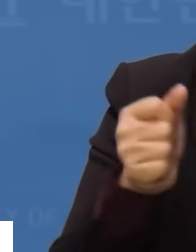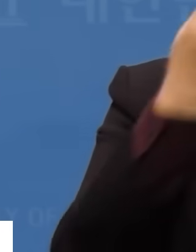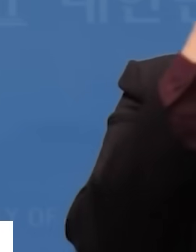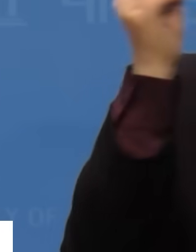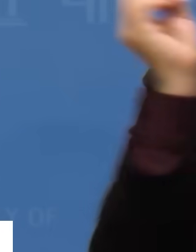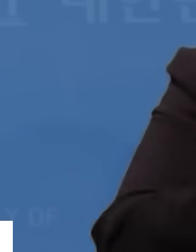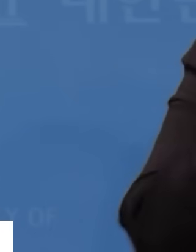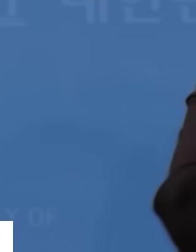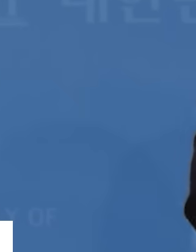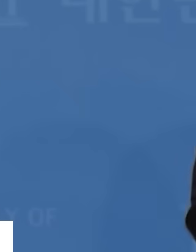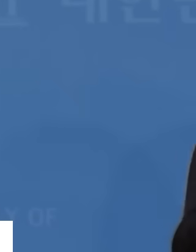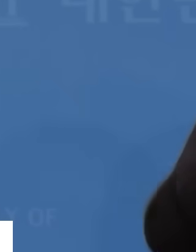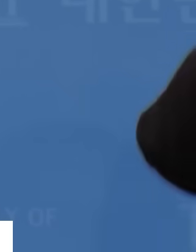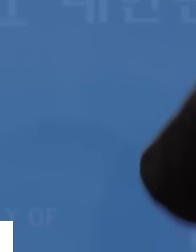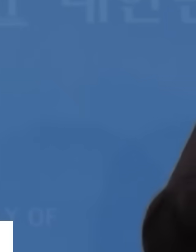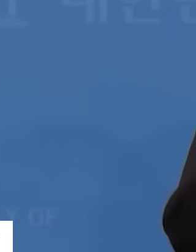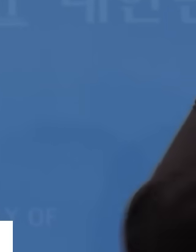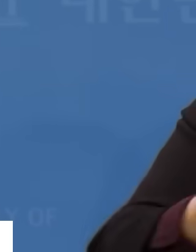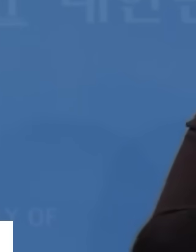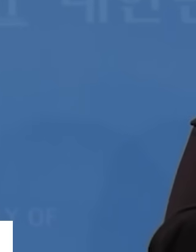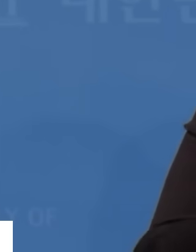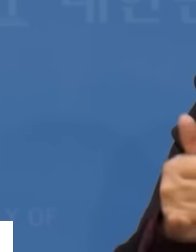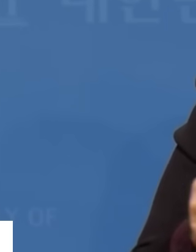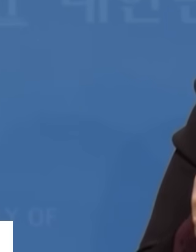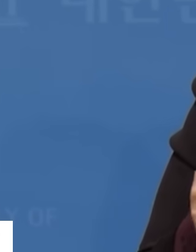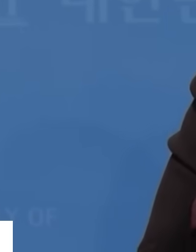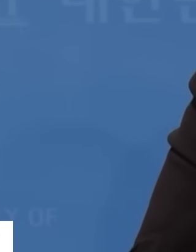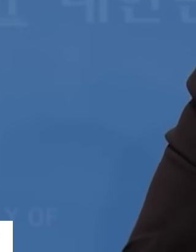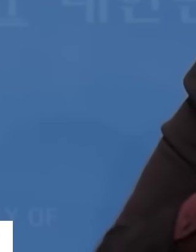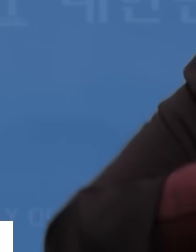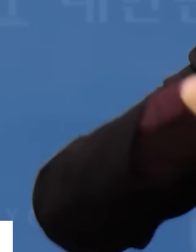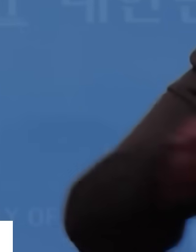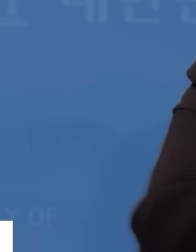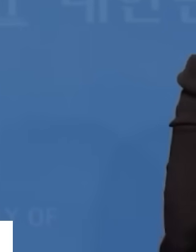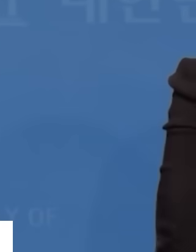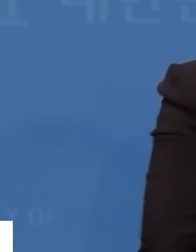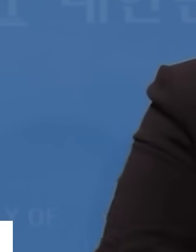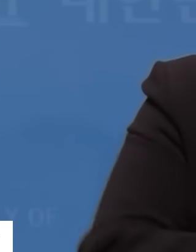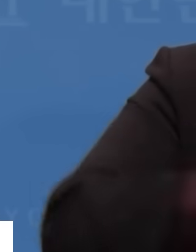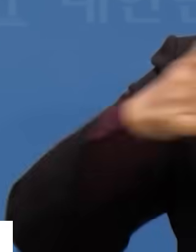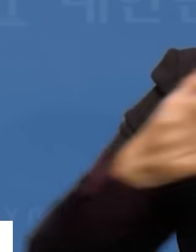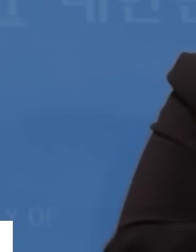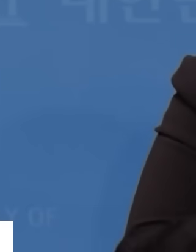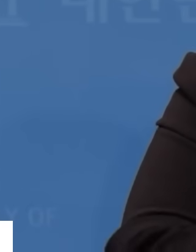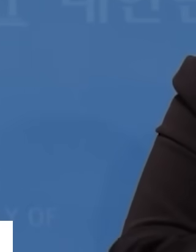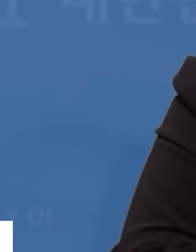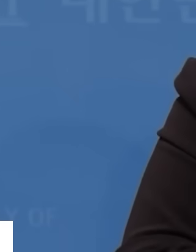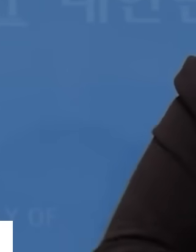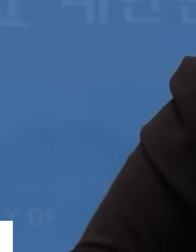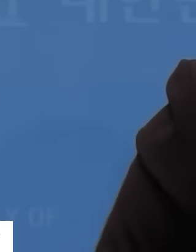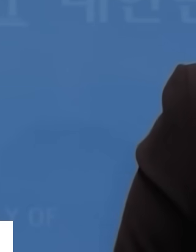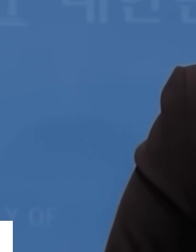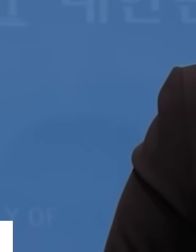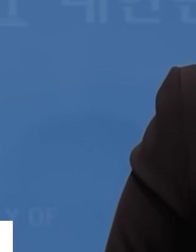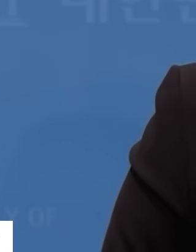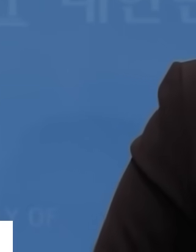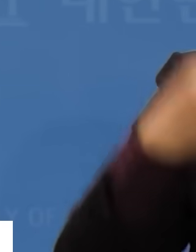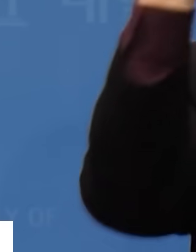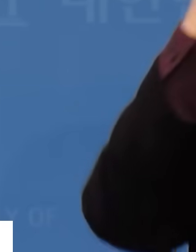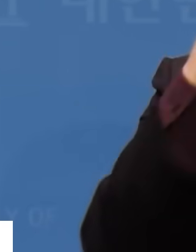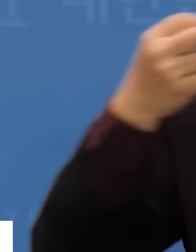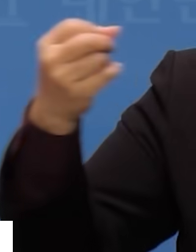등 범죄의 피해자들이 참여권을 확대하는 법안도 마련하겠습니다. 수사